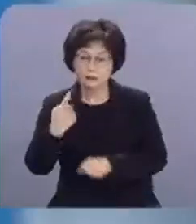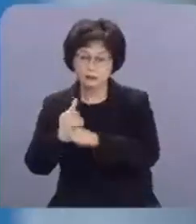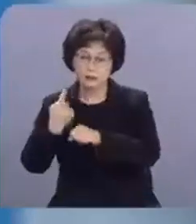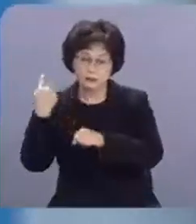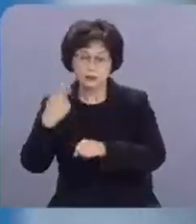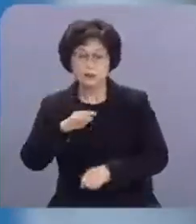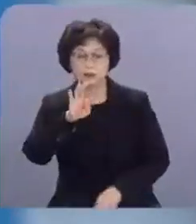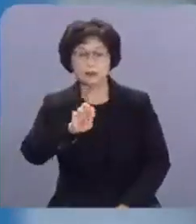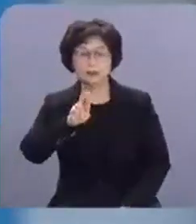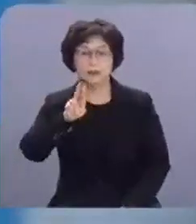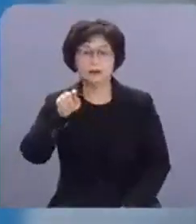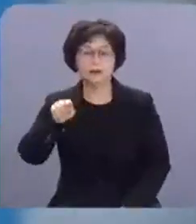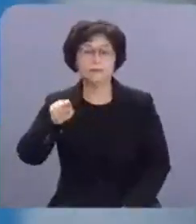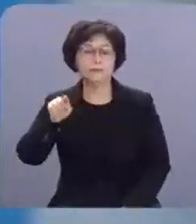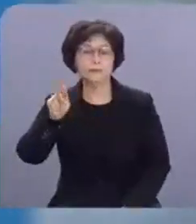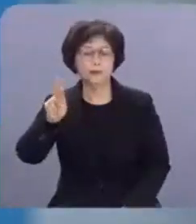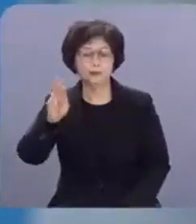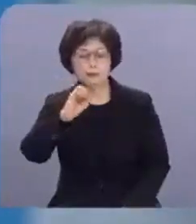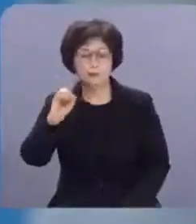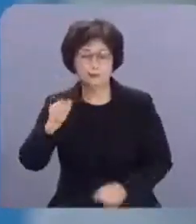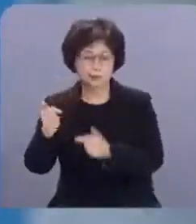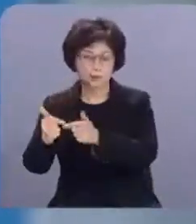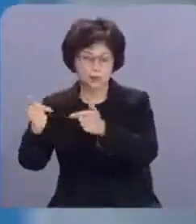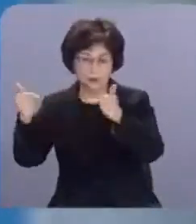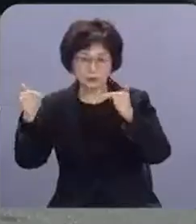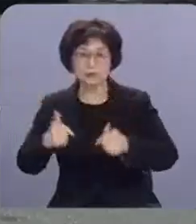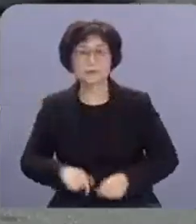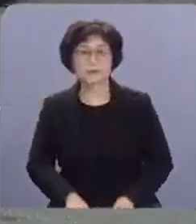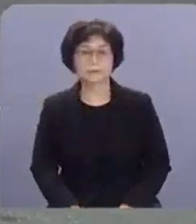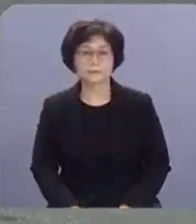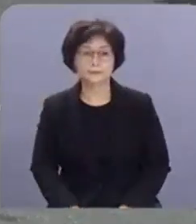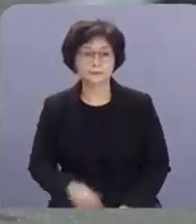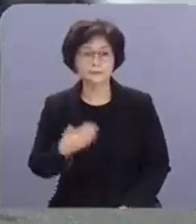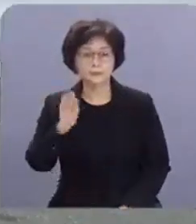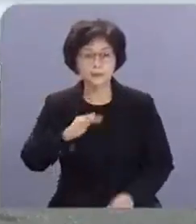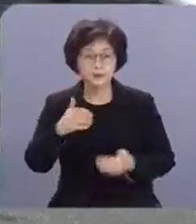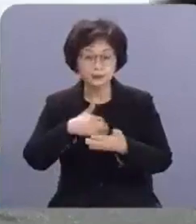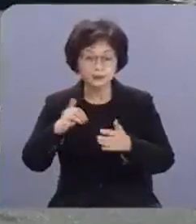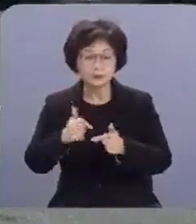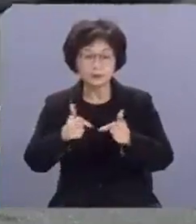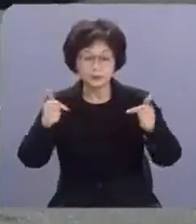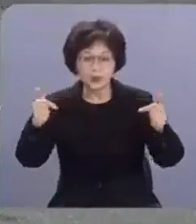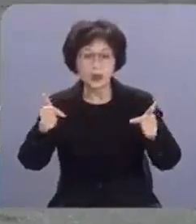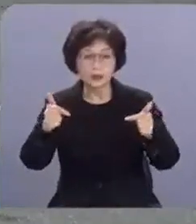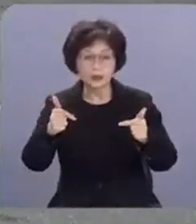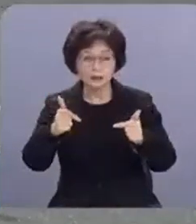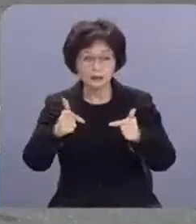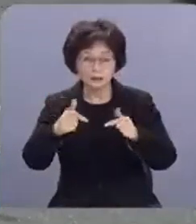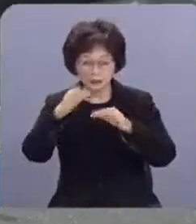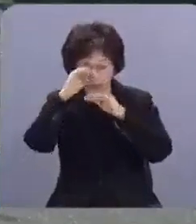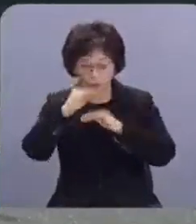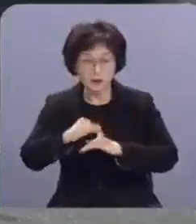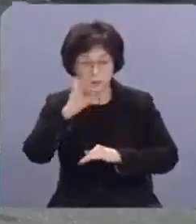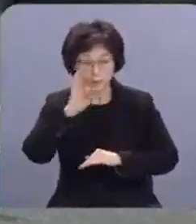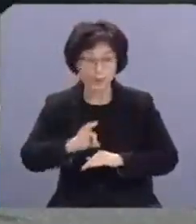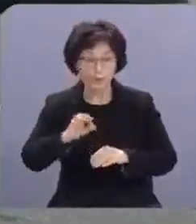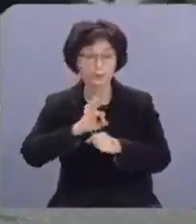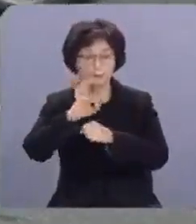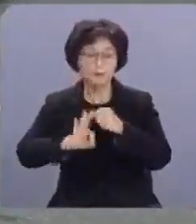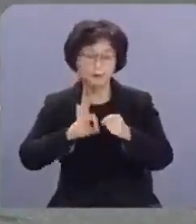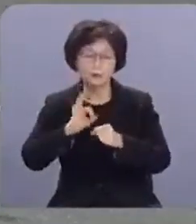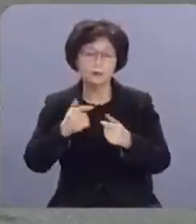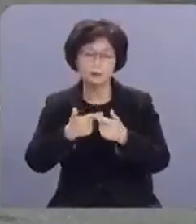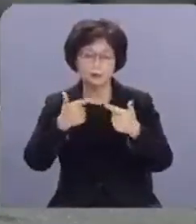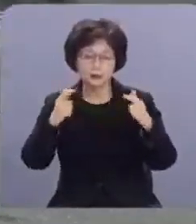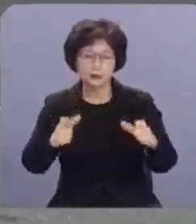지난해에는 42.2%로 늘었습니다. 하지만 늘어난 수송 분담률을 들여다보면 최근 10년 사이 부산의